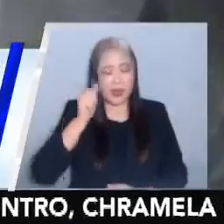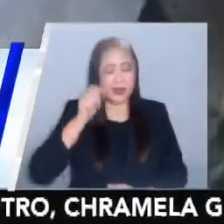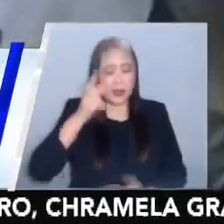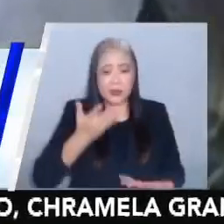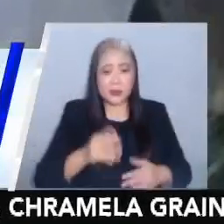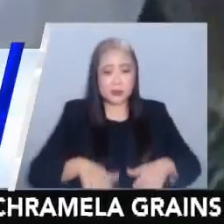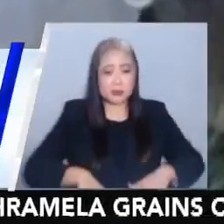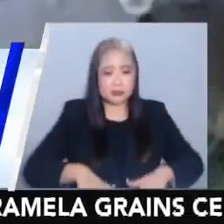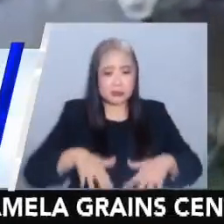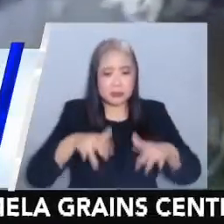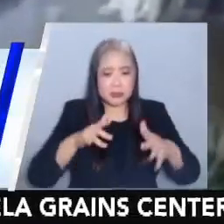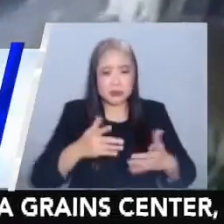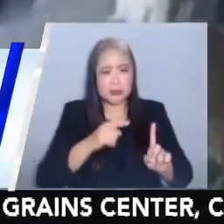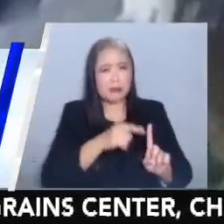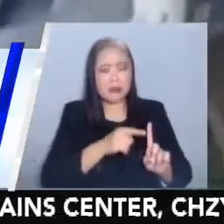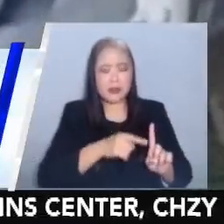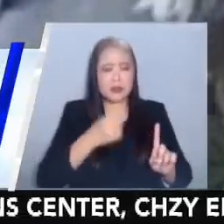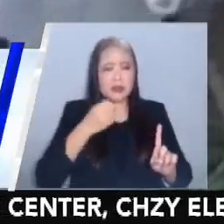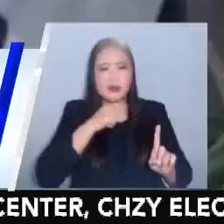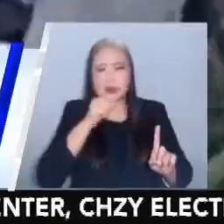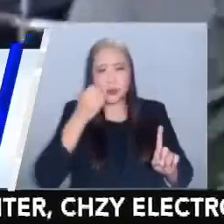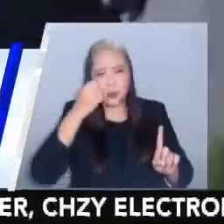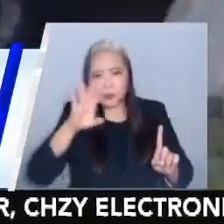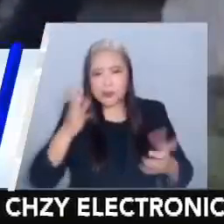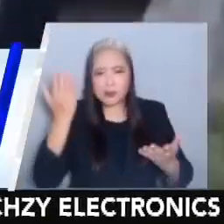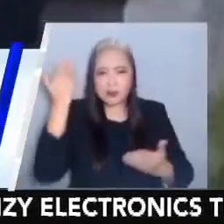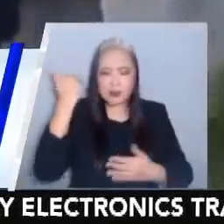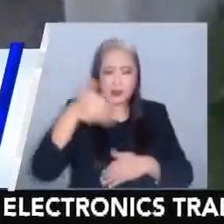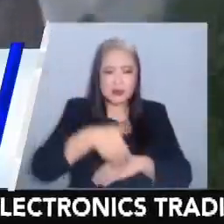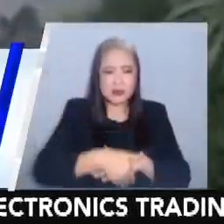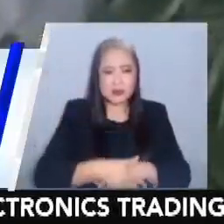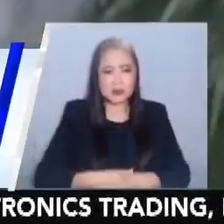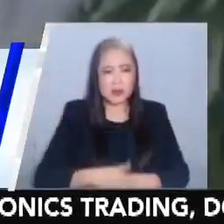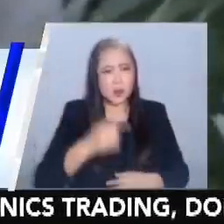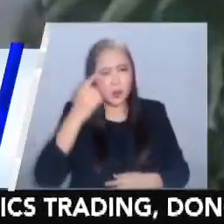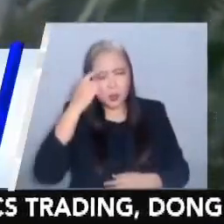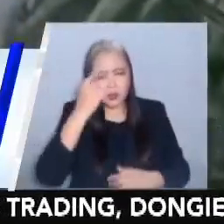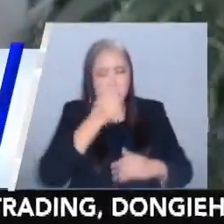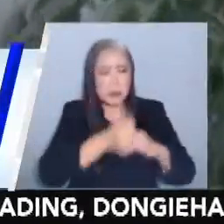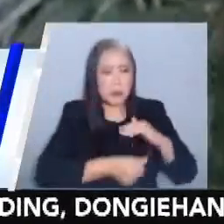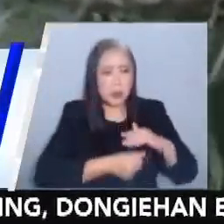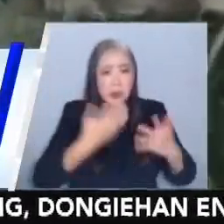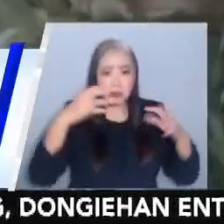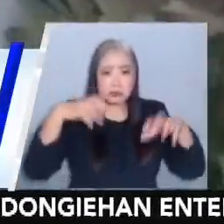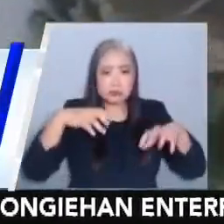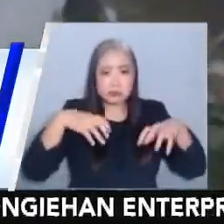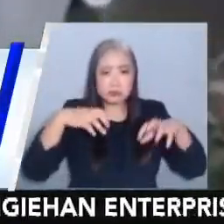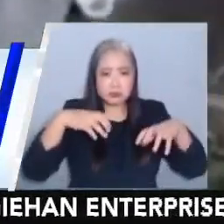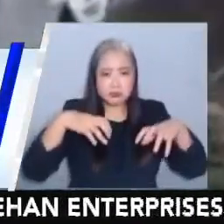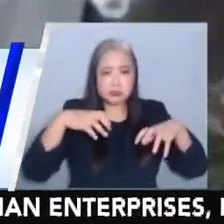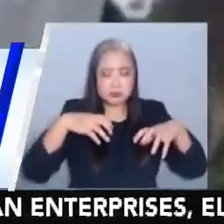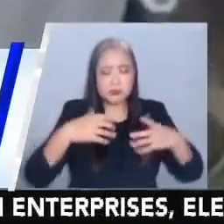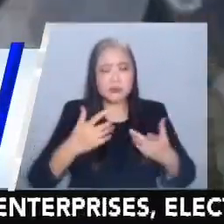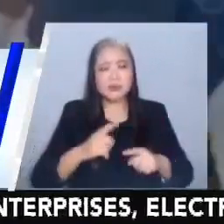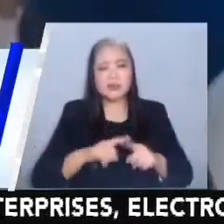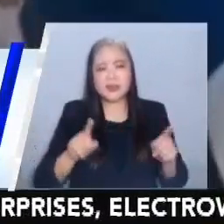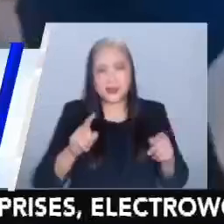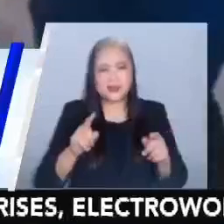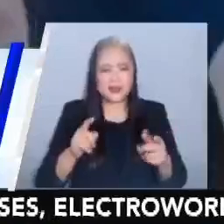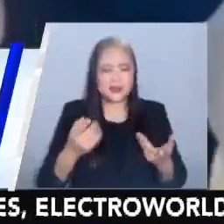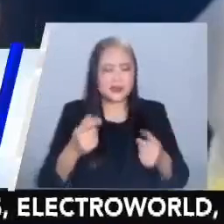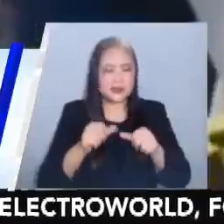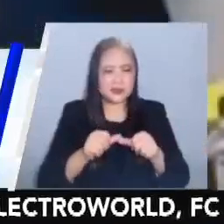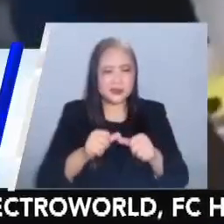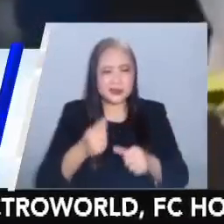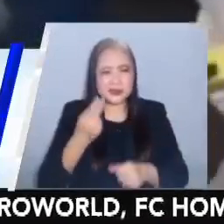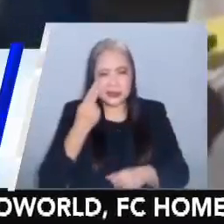ang biktima noong isang gabi. Inakala nilang sumilong lang siya dahil malakas ang ulan. Patuloy ang imbestigasyon ng otoridad sa sanhi